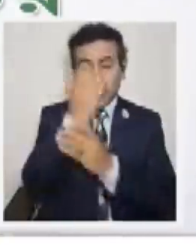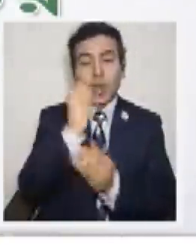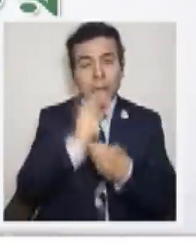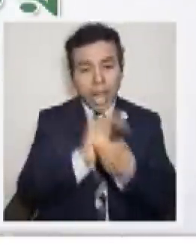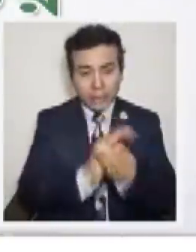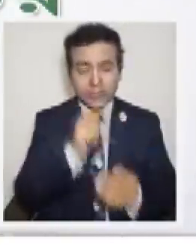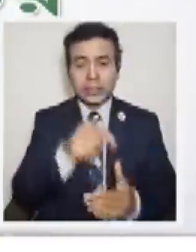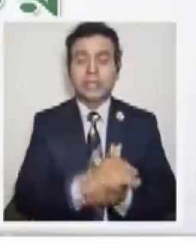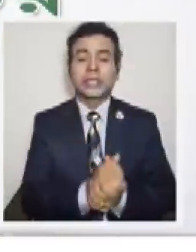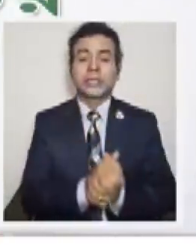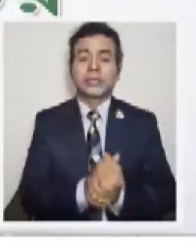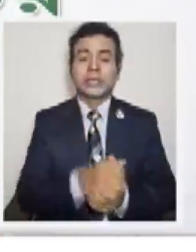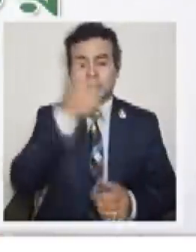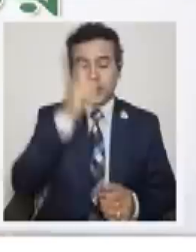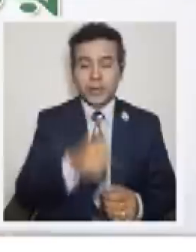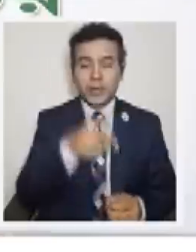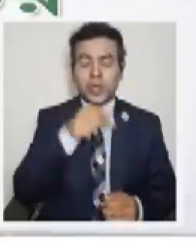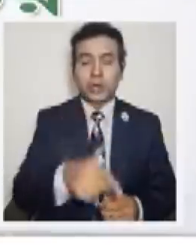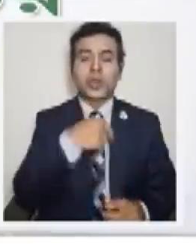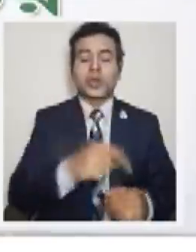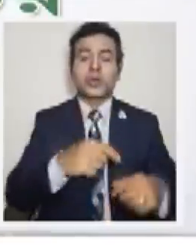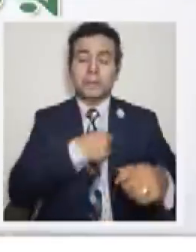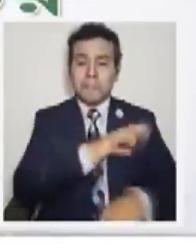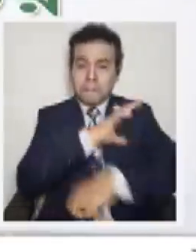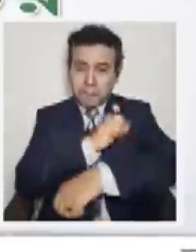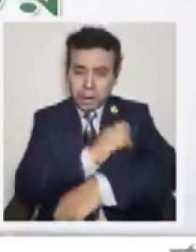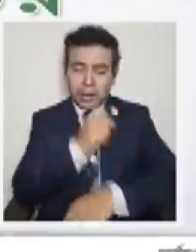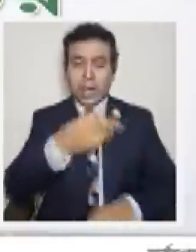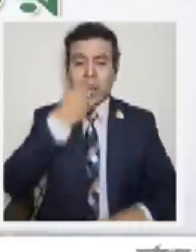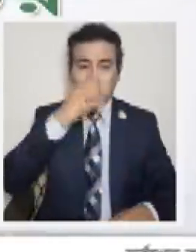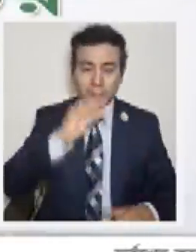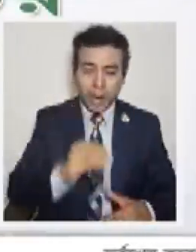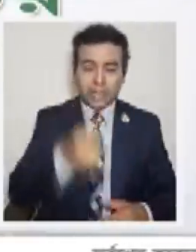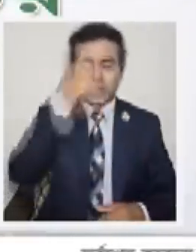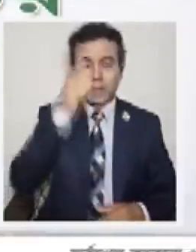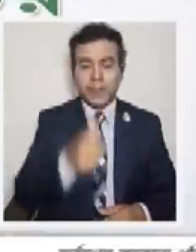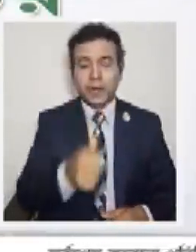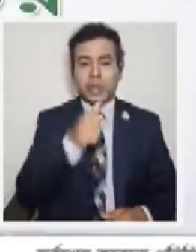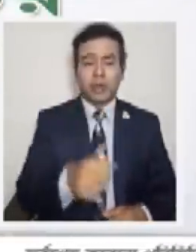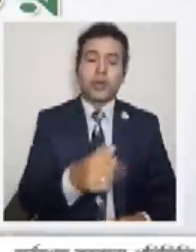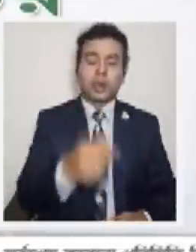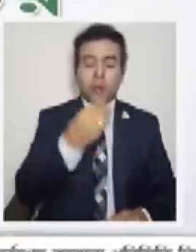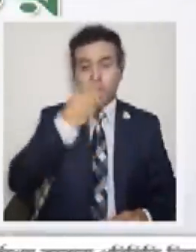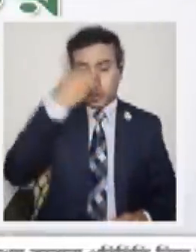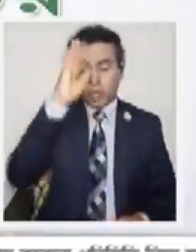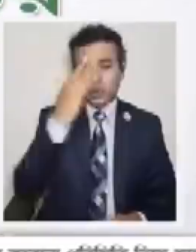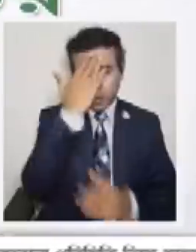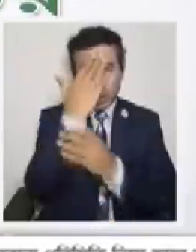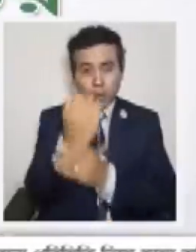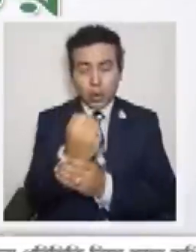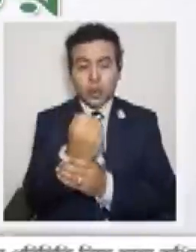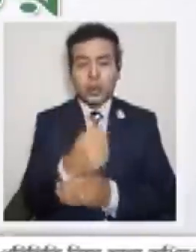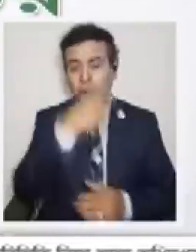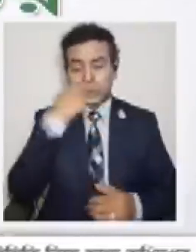থেকেই অসংক্রামক ব্যাধিতে আক্রান্ত হন বেশি, যে ব্যাধিগুলো হলো ইস্কিমিক হার্ট ডিজিজ, হাইপারটেনশন,